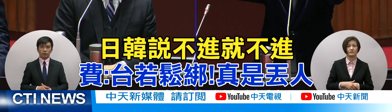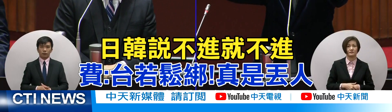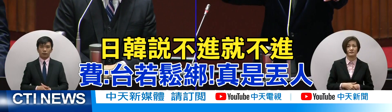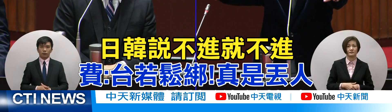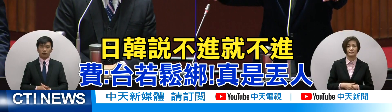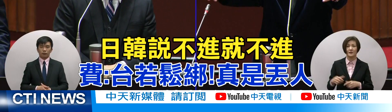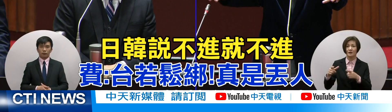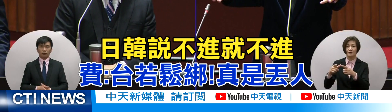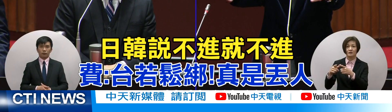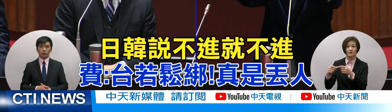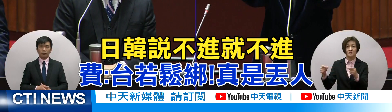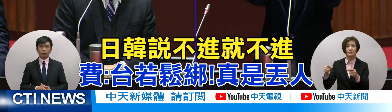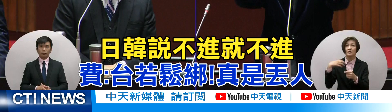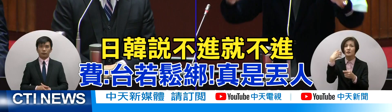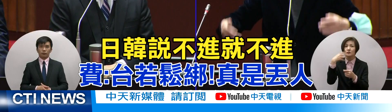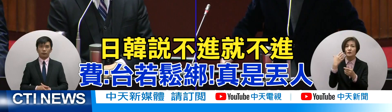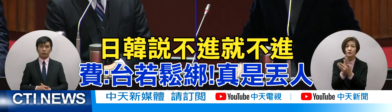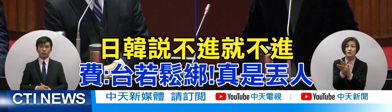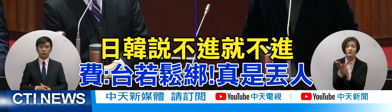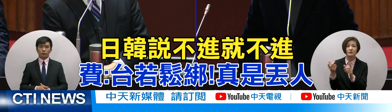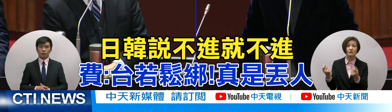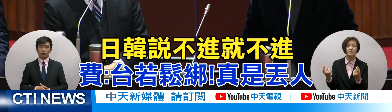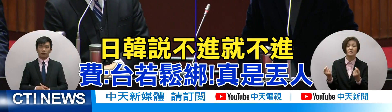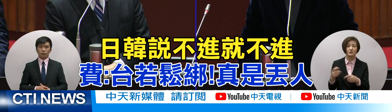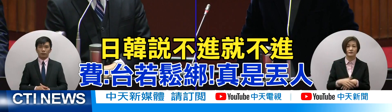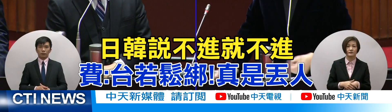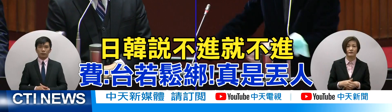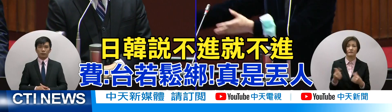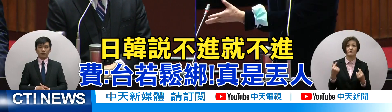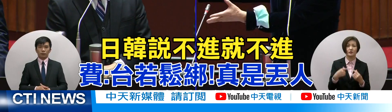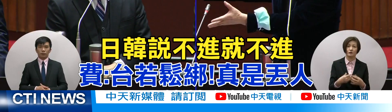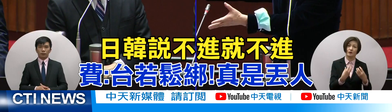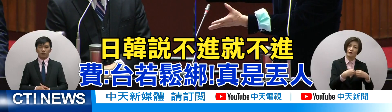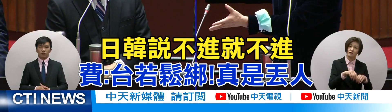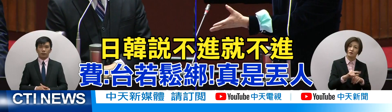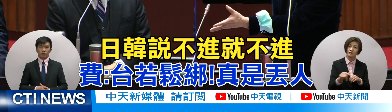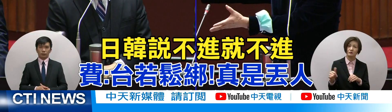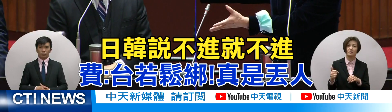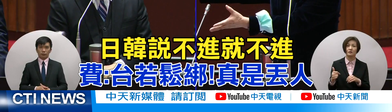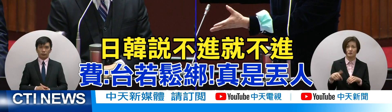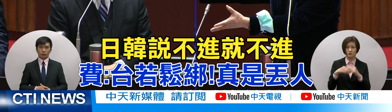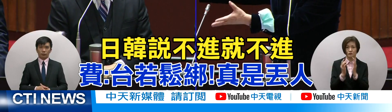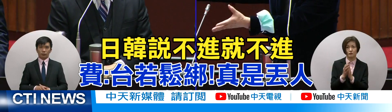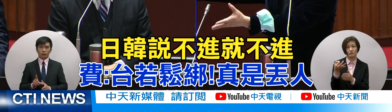很多的水果嘛，像我们的官员送礼都是买日本的水果啊。